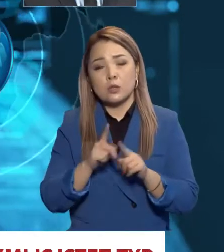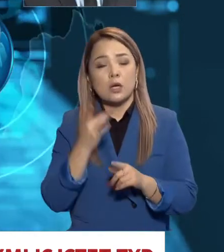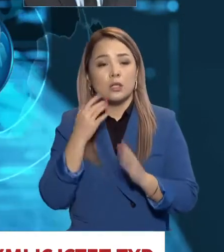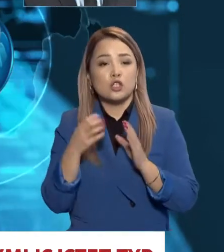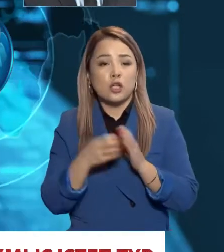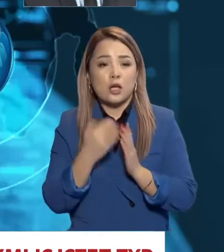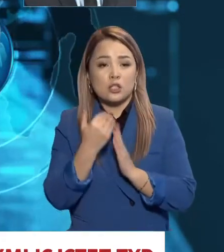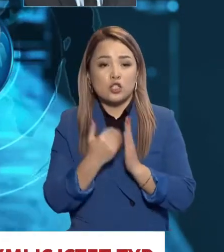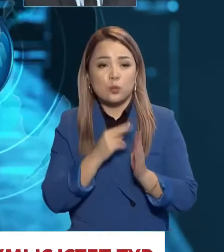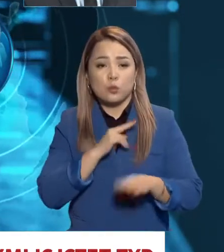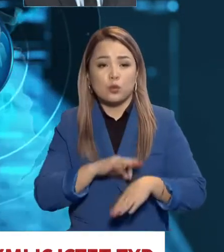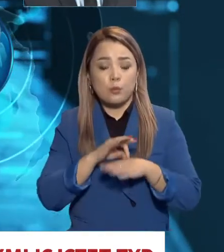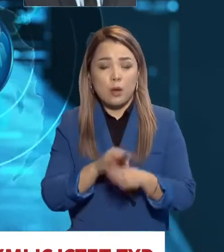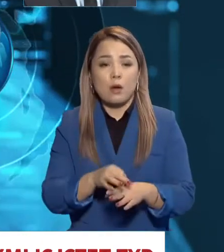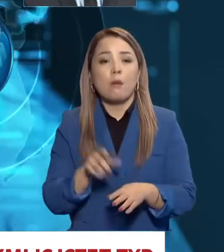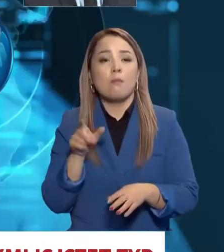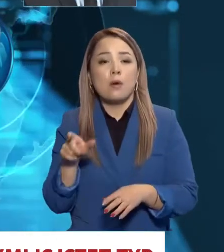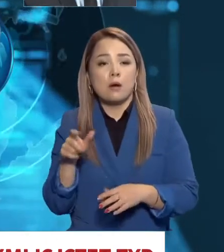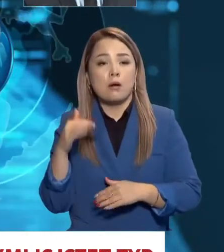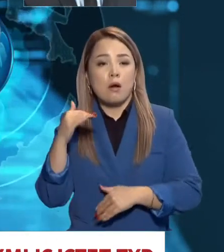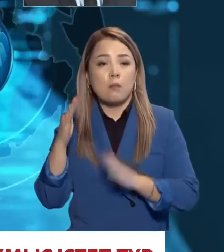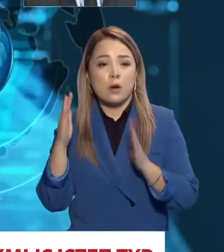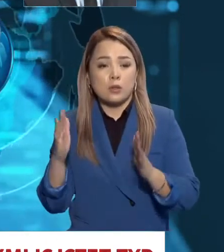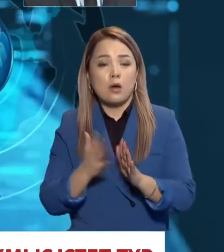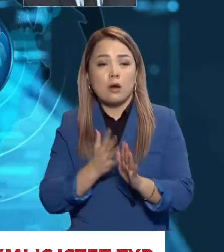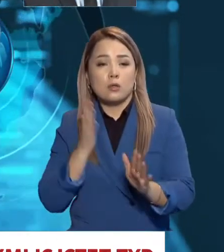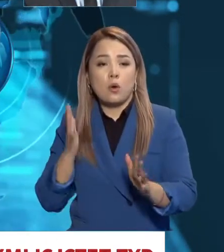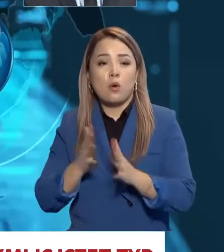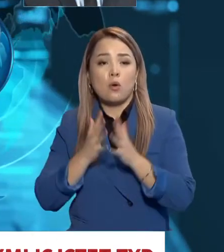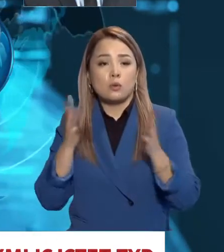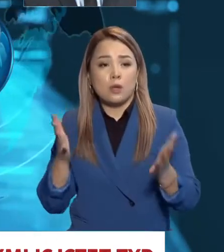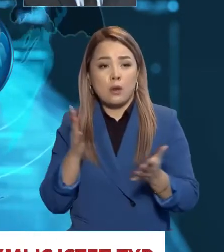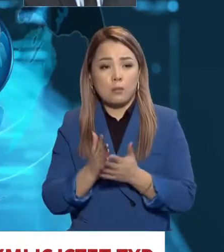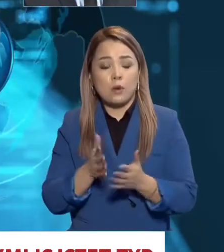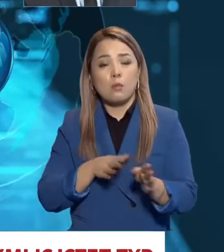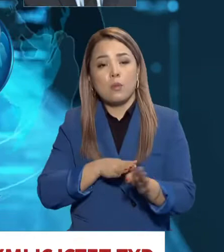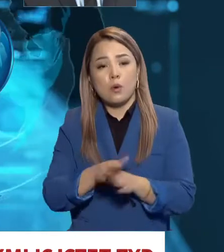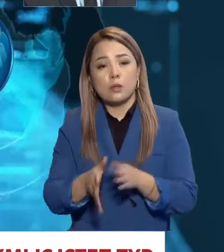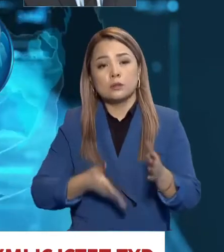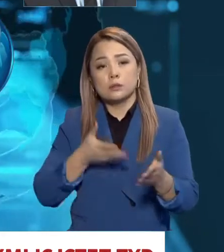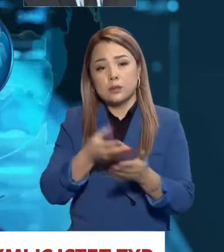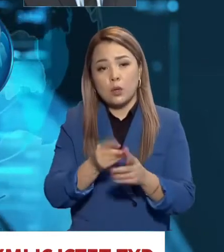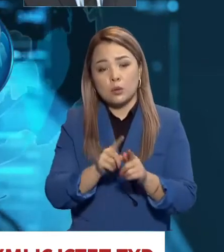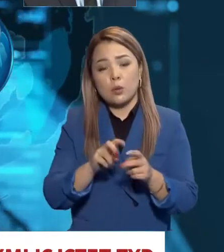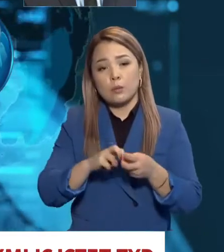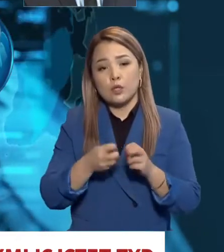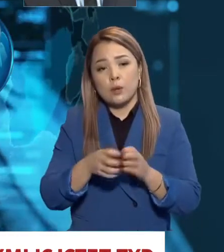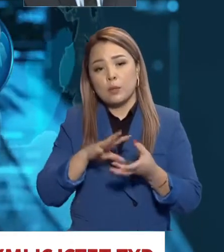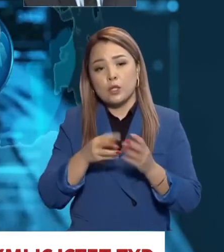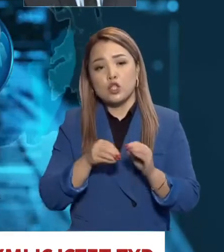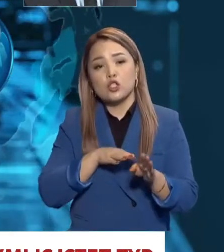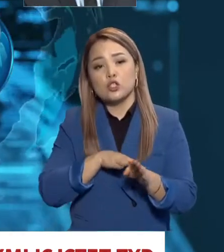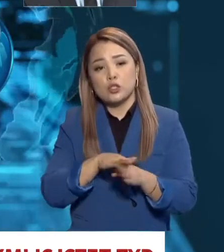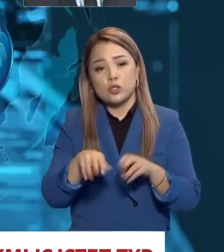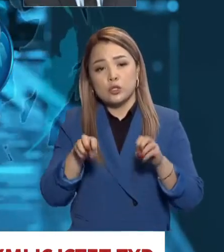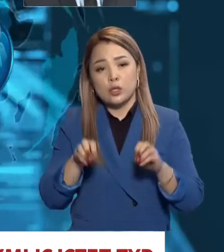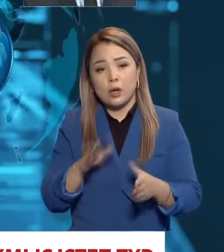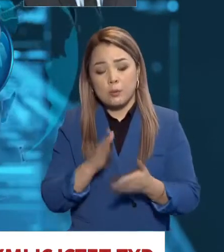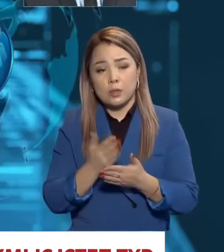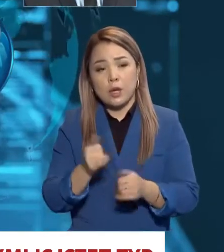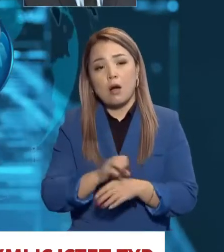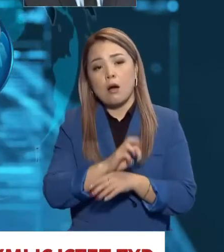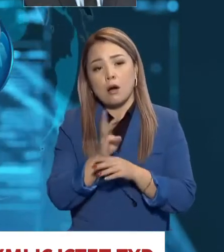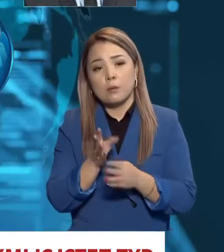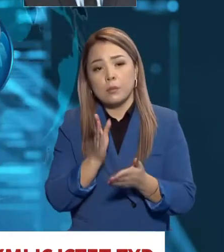істеуде. Банкоматтарда кезек үлкен, оларда қолма-қол ақшамен толтыру мәселесі шешілді. Өңір басшысы өміршеңдікті